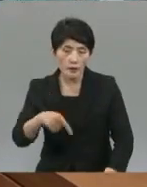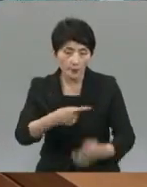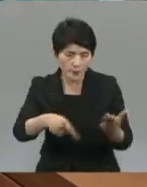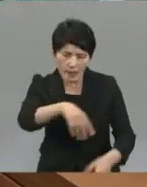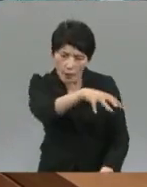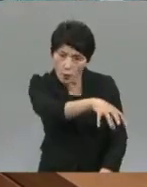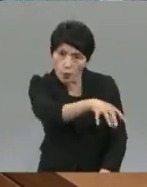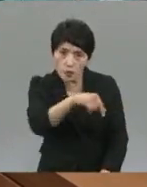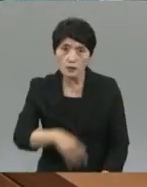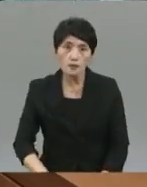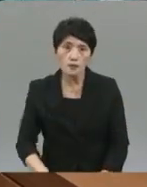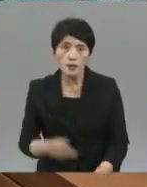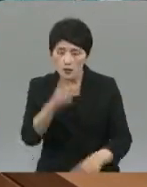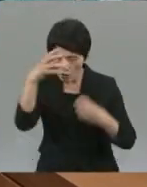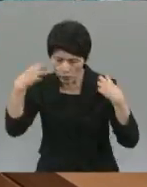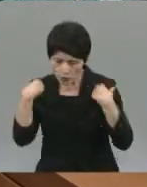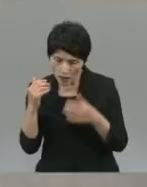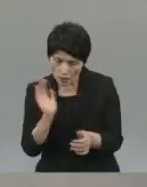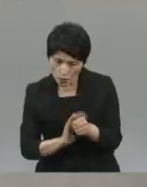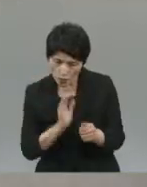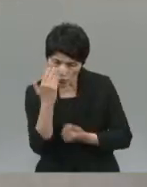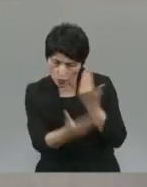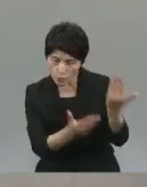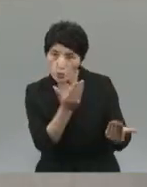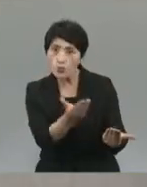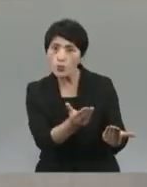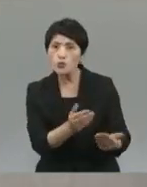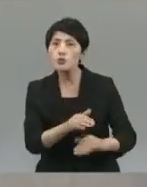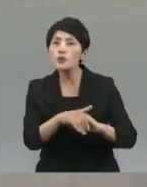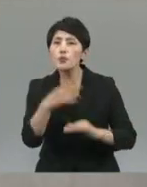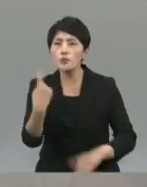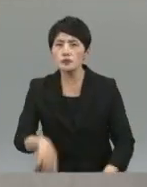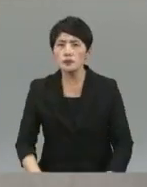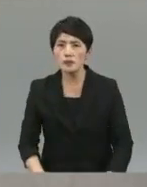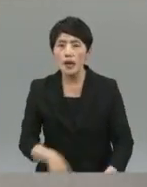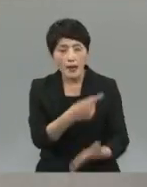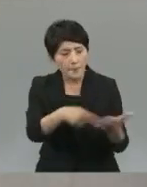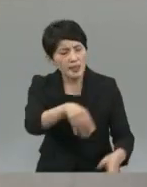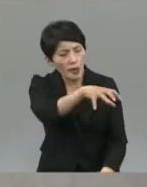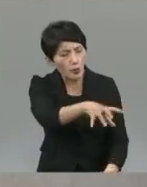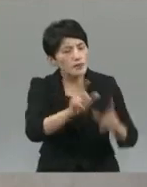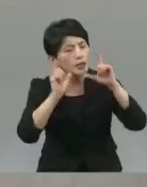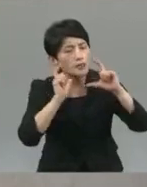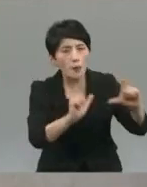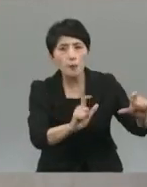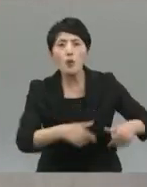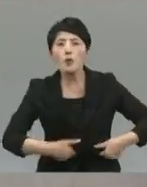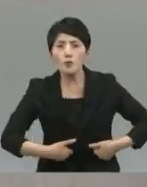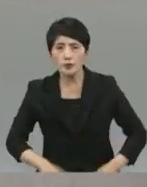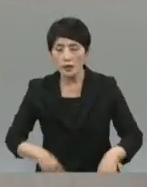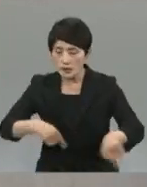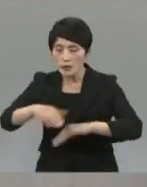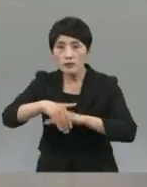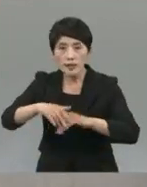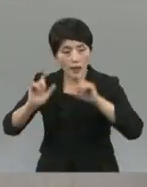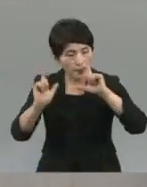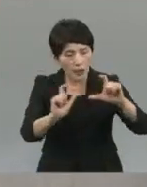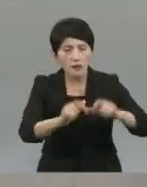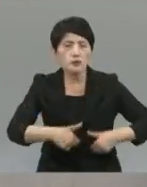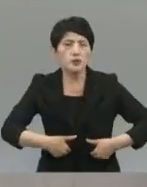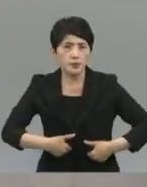chính là nguyên tắc cơ bản để tránh thương vong về người tổng thống cũng chỉ đạo phải nhanh chóng hỗ trợ cho các khu vực bị thiệt hại nặng nề